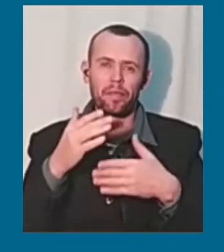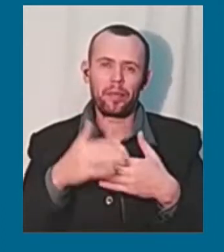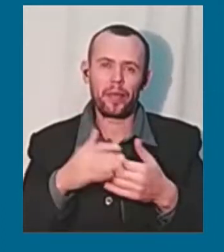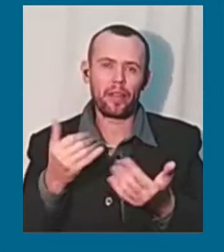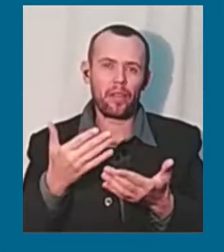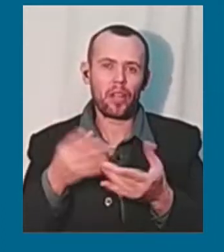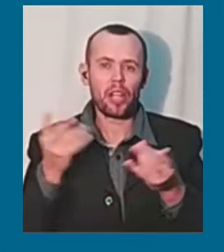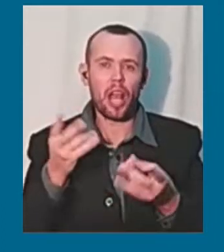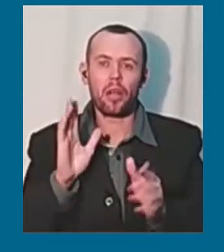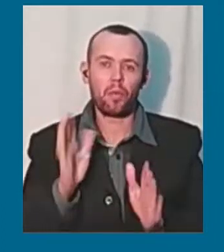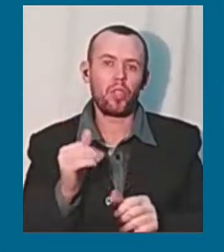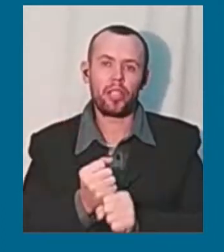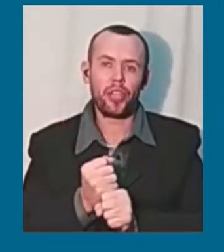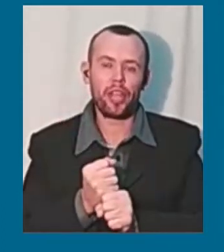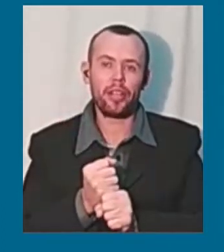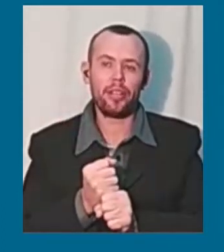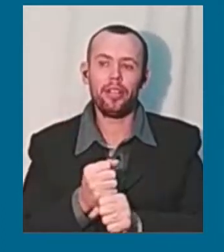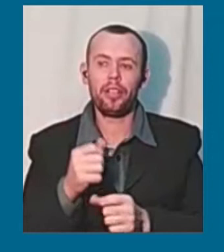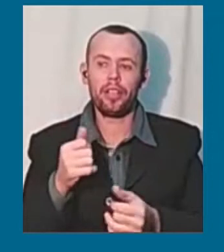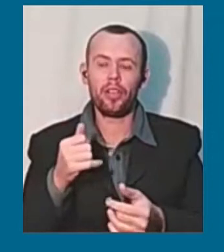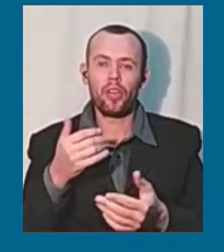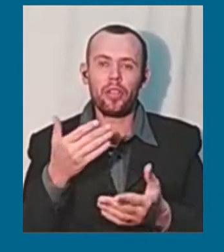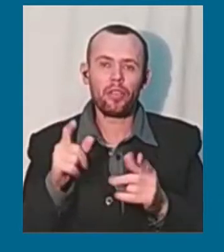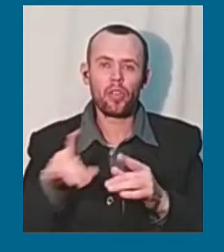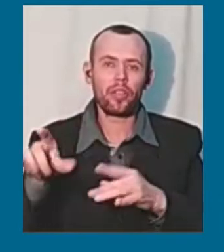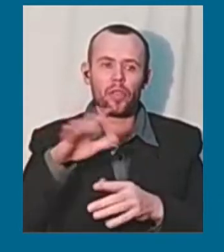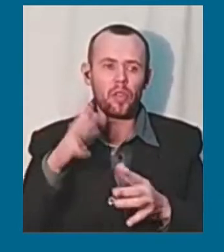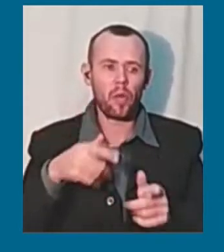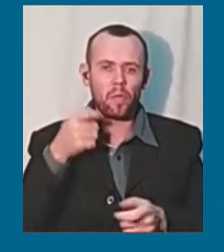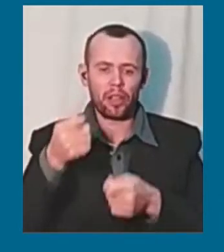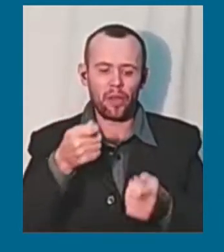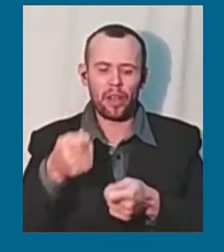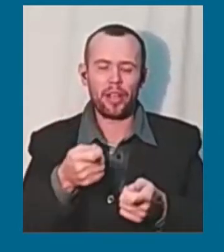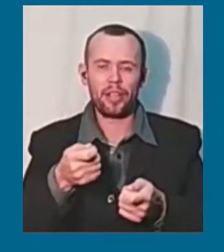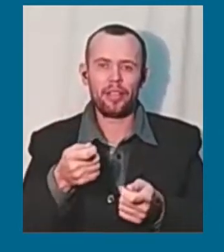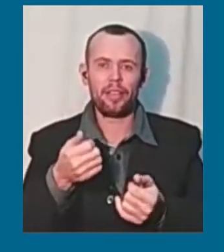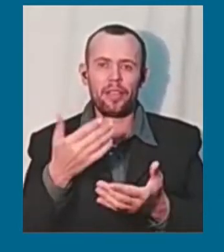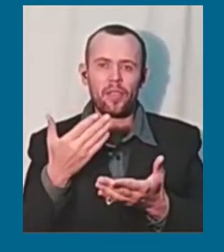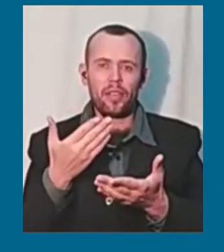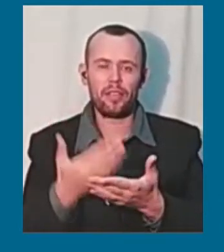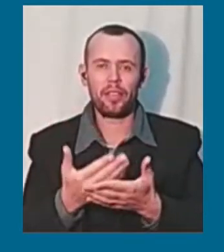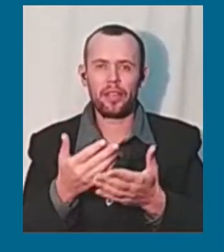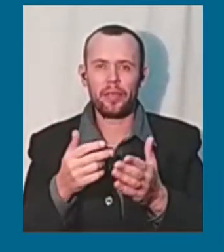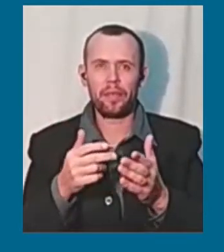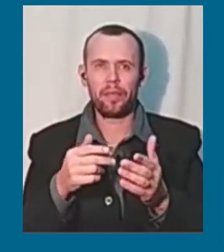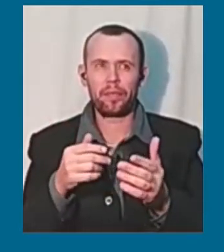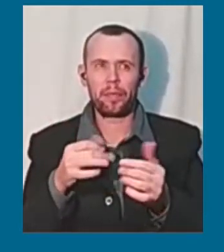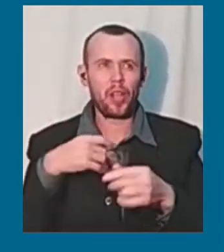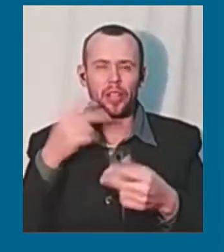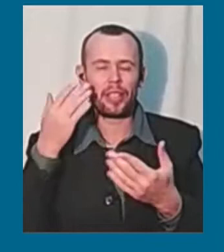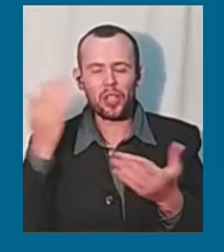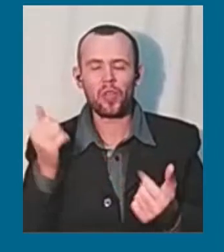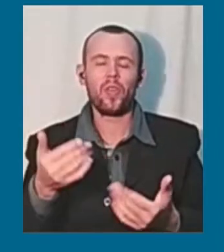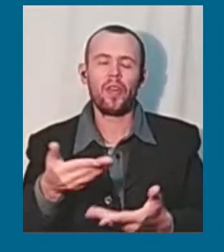делать. Нигде ничего не подавали, потому что весь алгоритм действий мы знаем, нам юристы